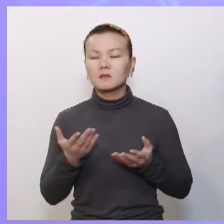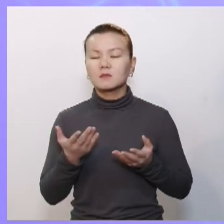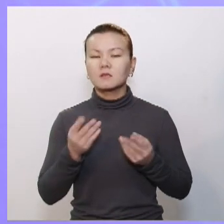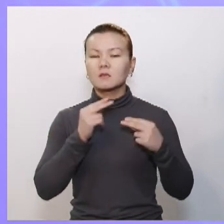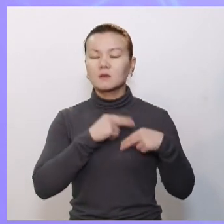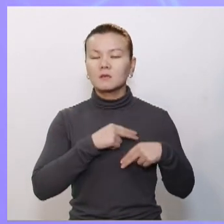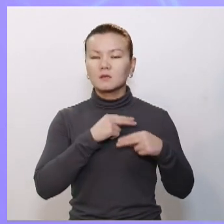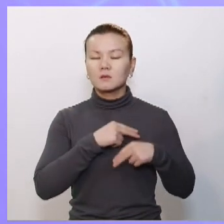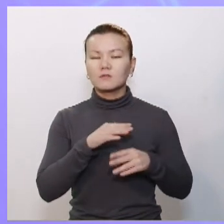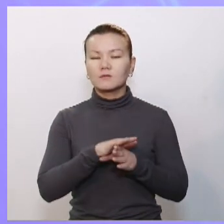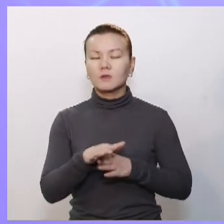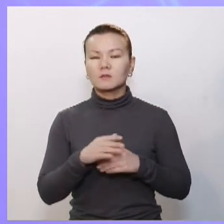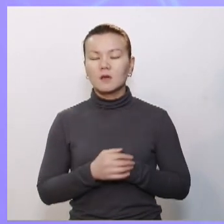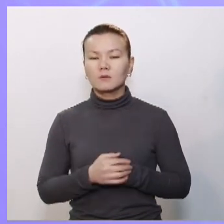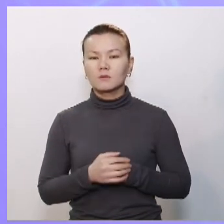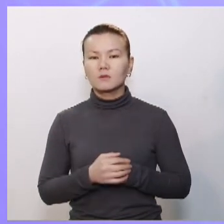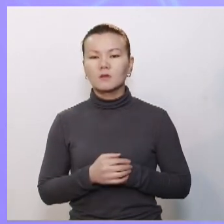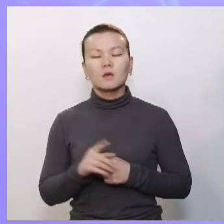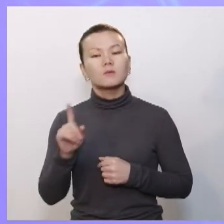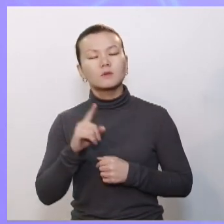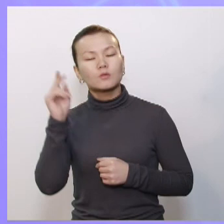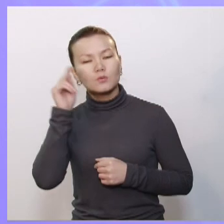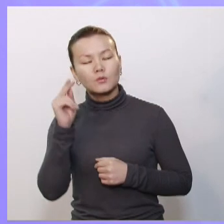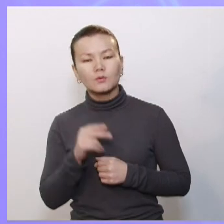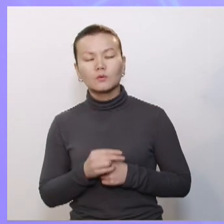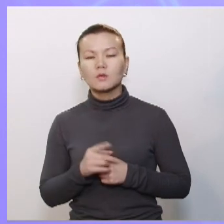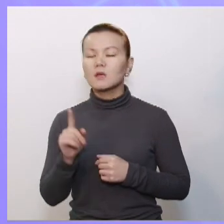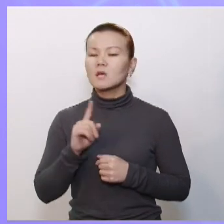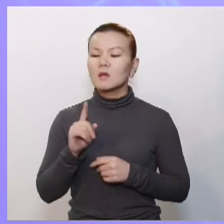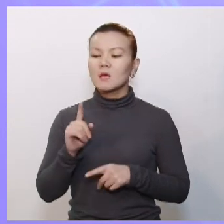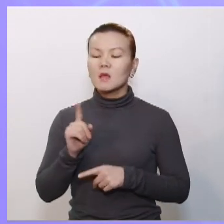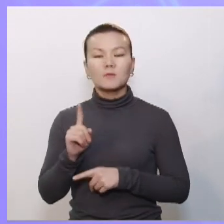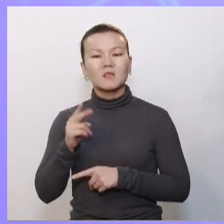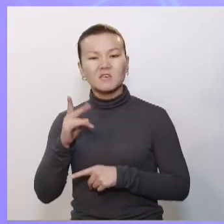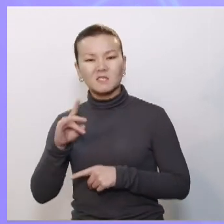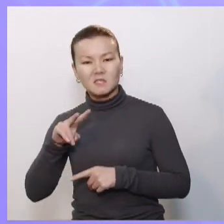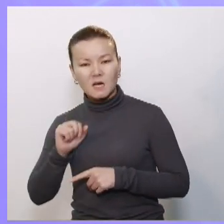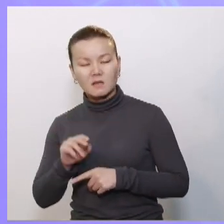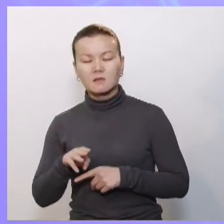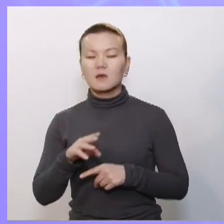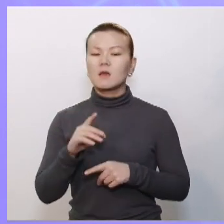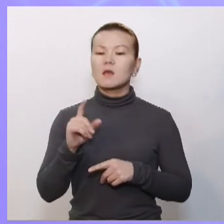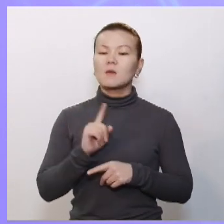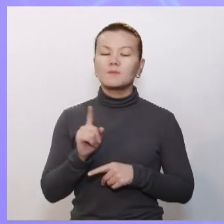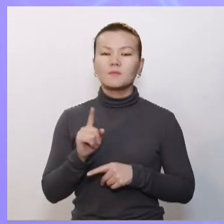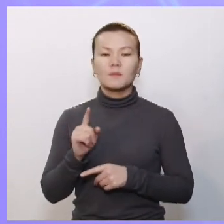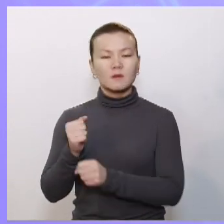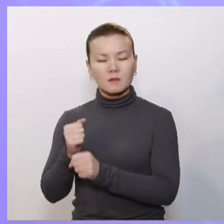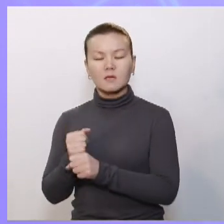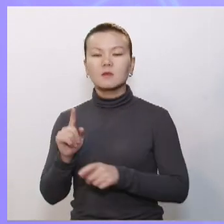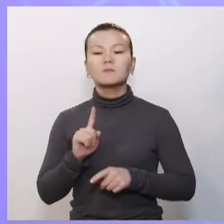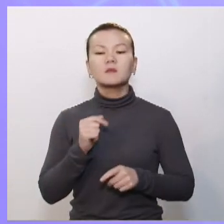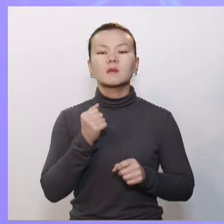Эмнени үйрөндүңөр? Эмне кылат? Эмне кылышат? Деген суроолорго туура жооп